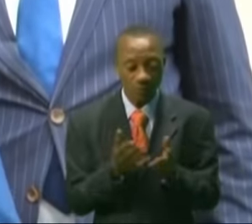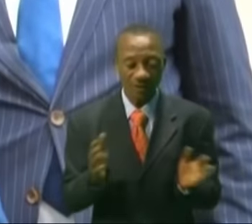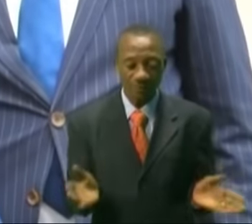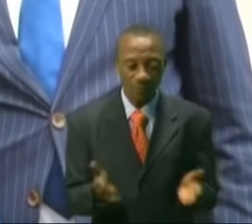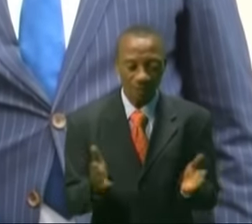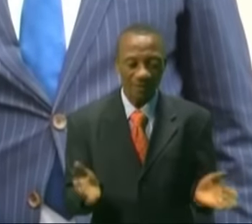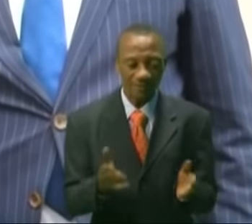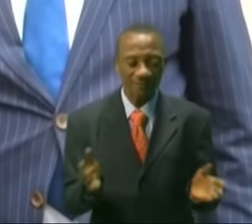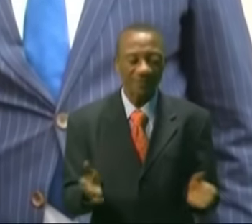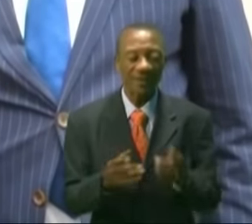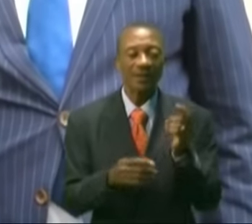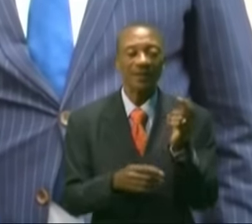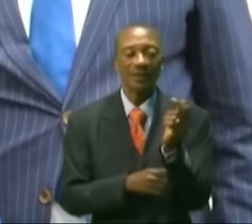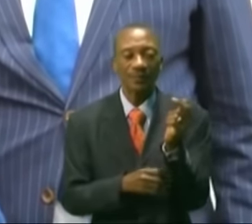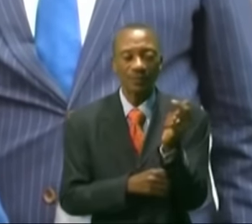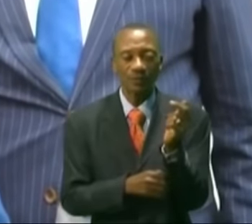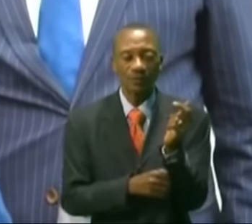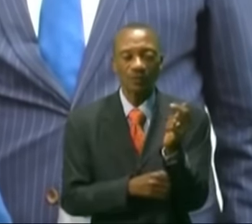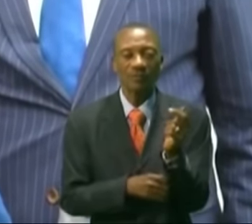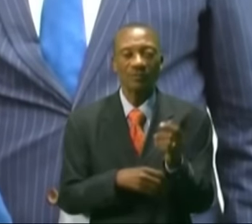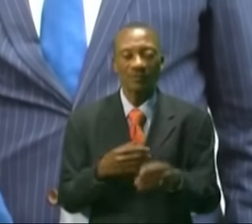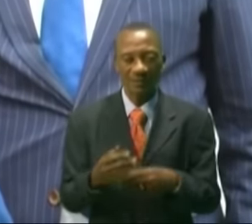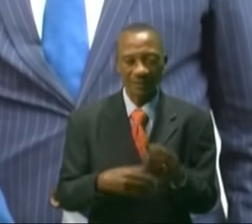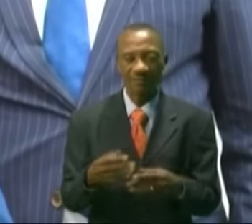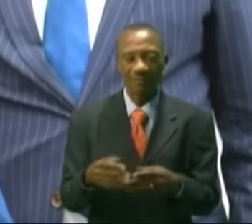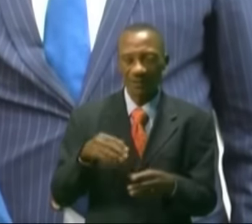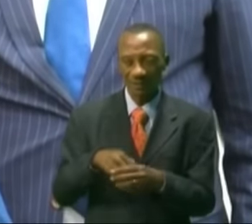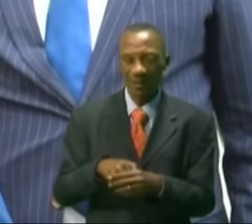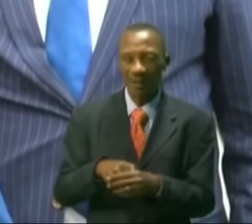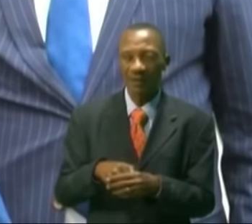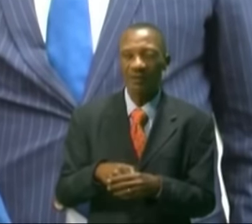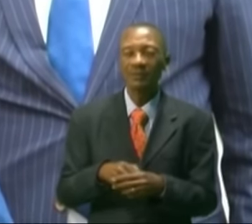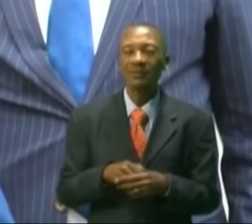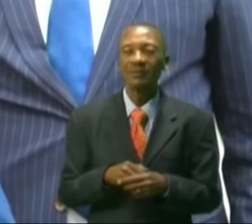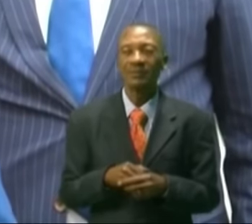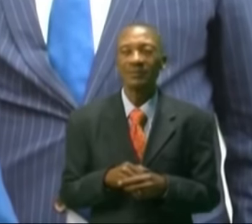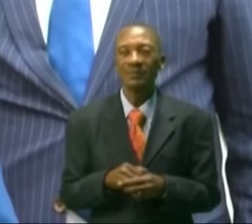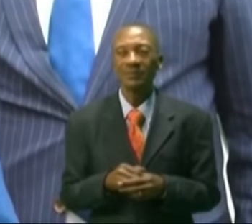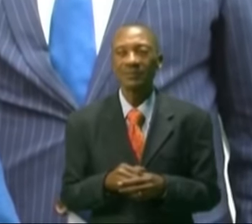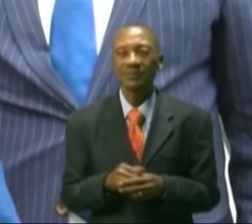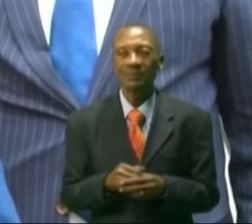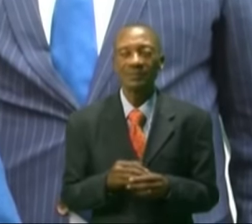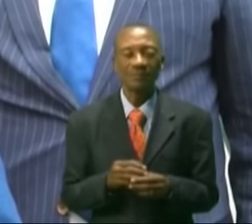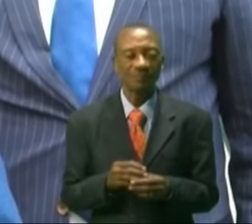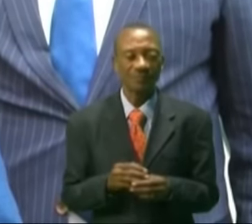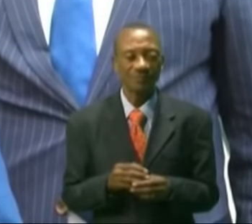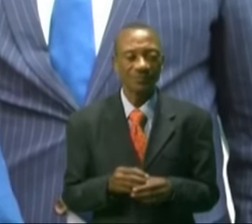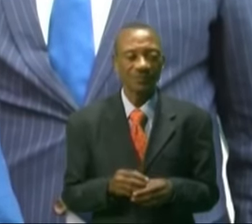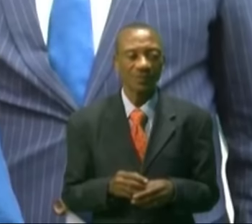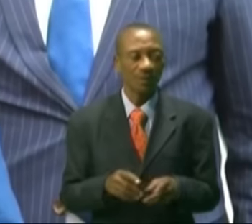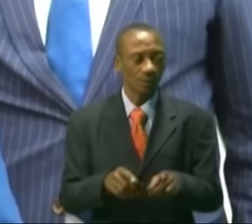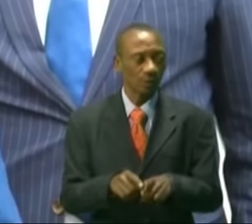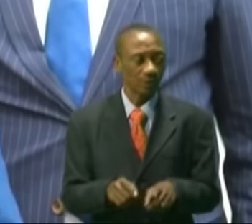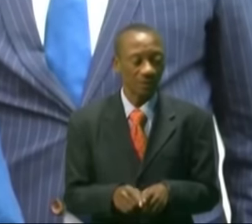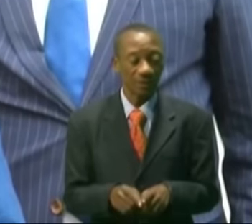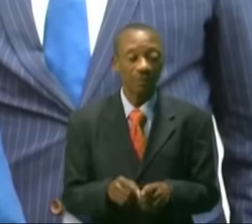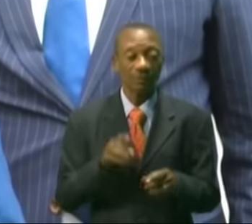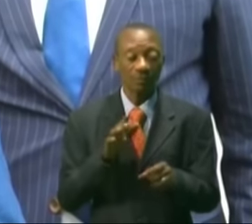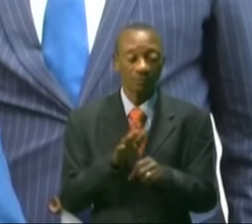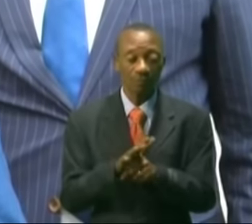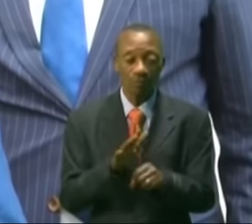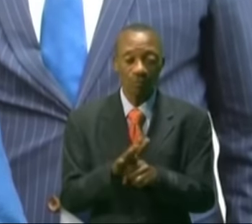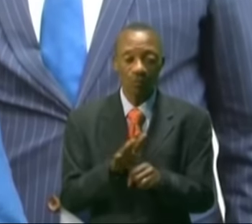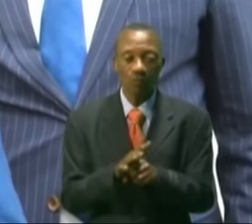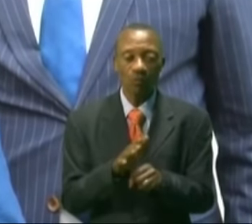Plan du gouvernement, il y a un volet important sur la culture, comme valorisation, mais aussi comme vecteur